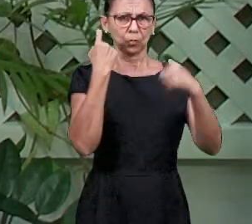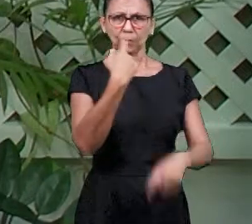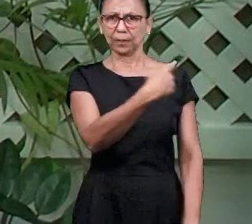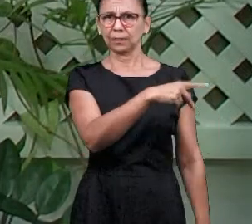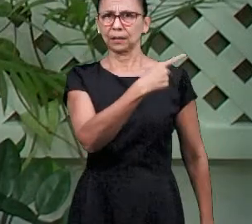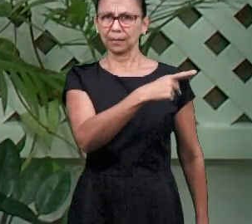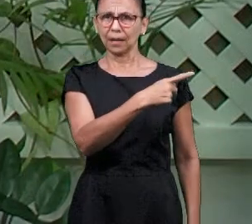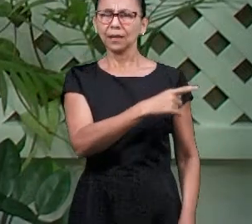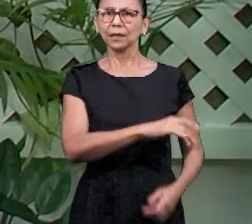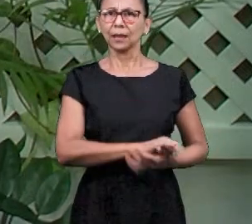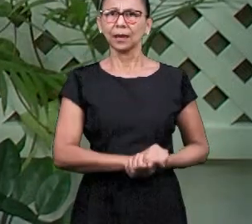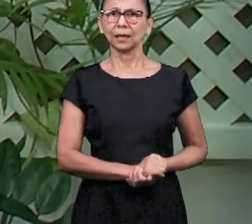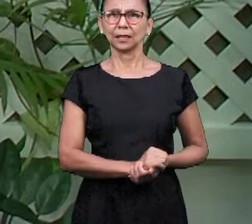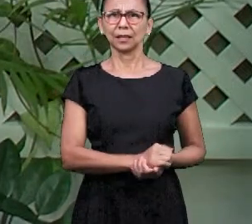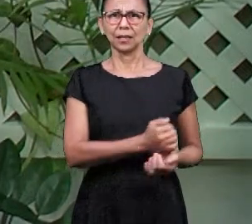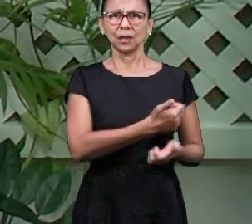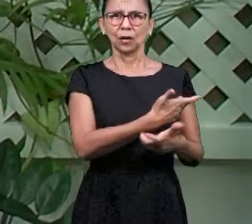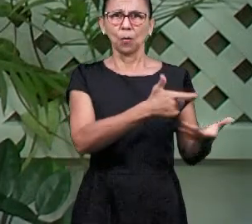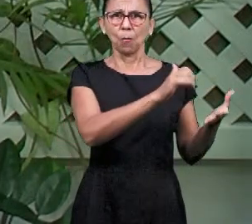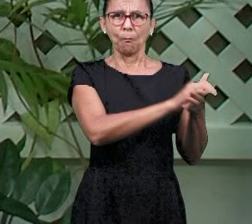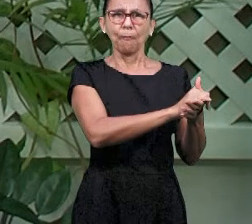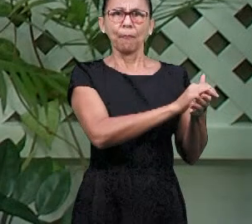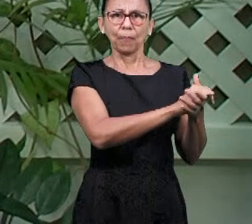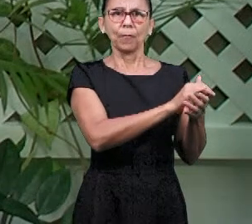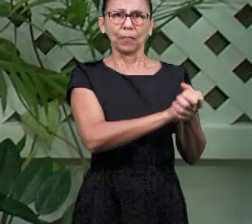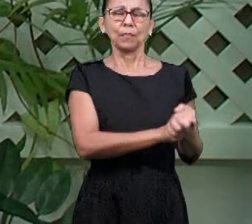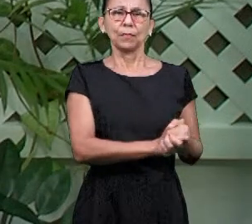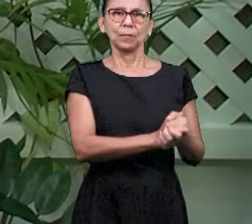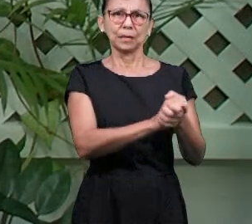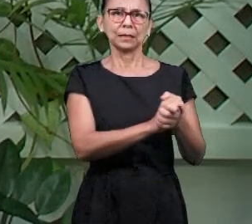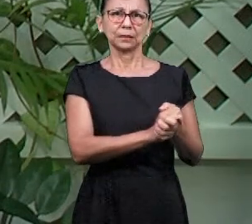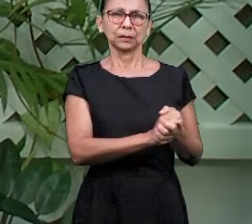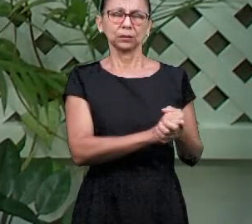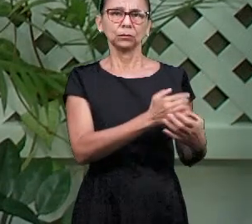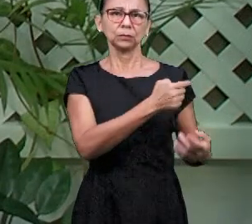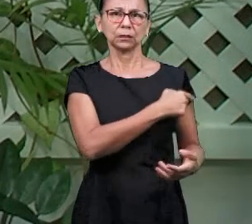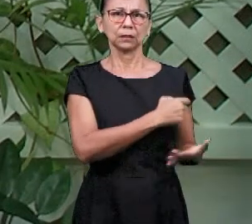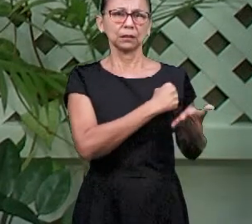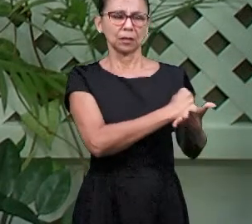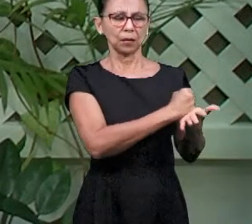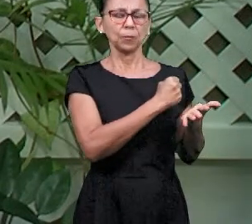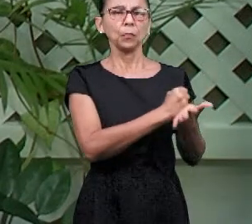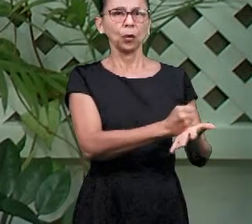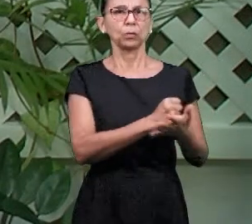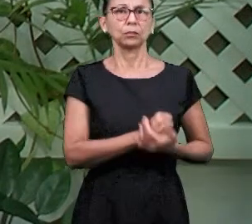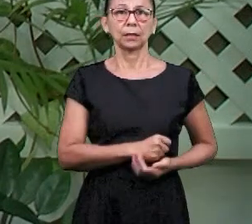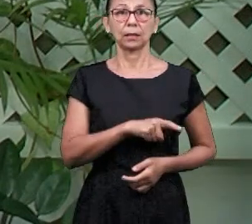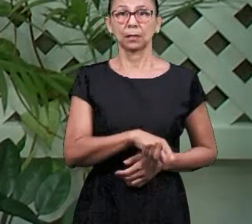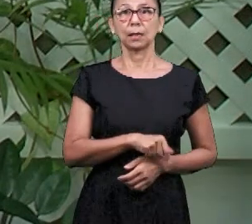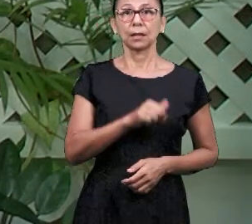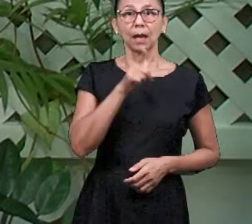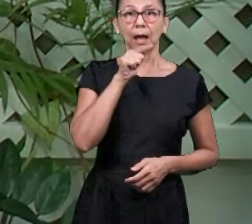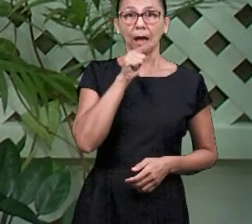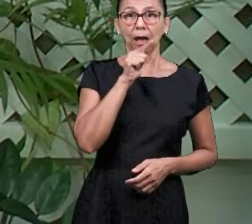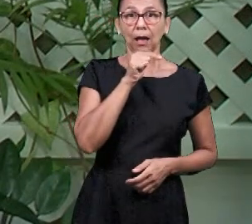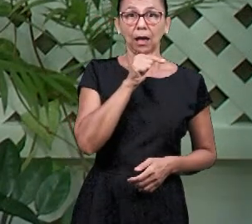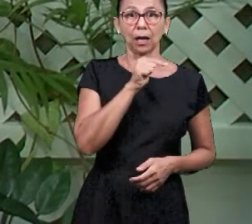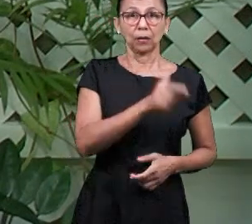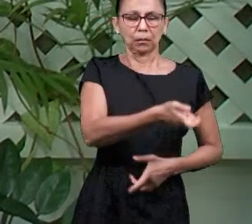donnée était le salut, était la vie éternelle. Maintenant, la femme, elle va